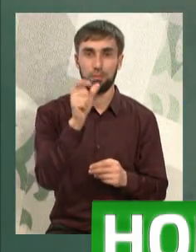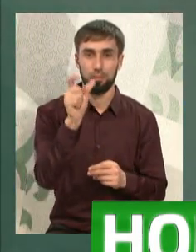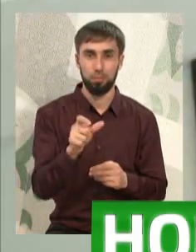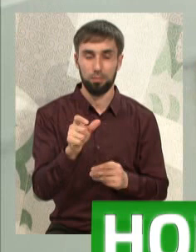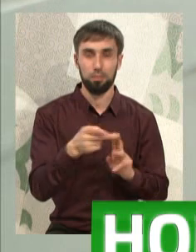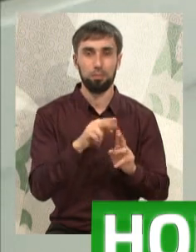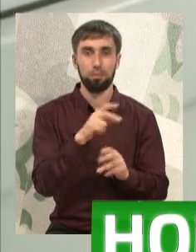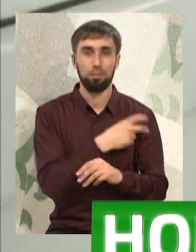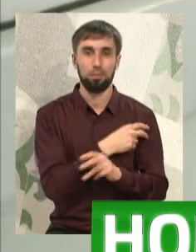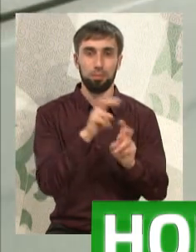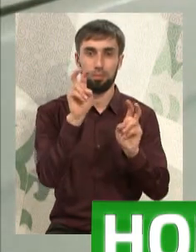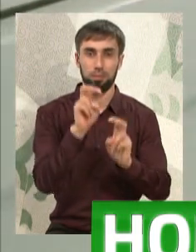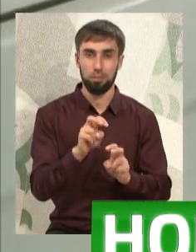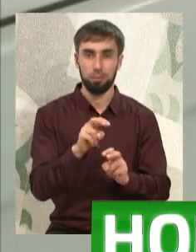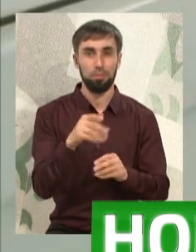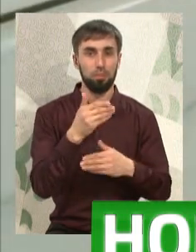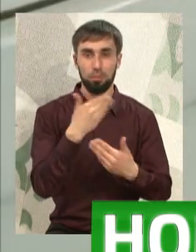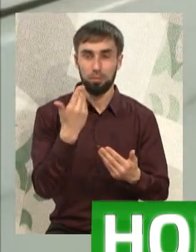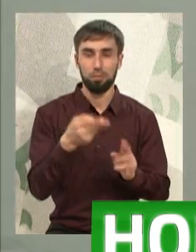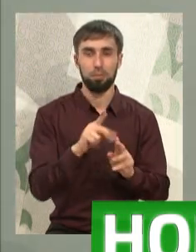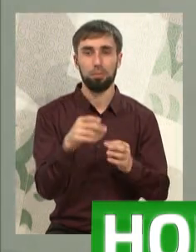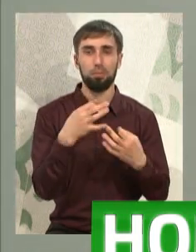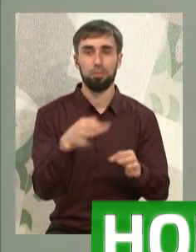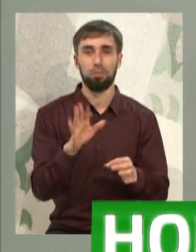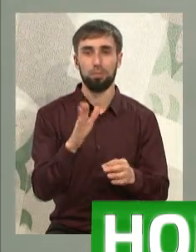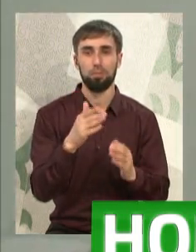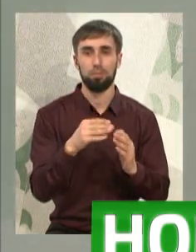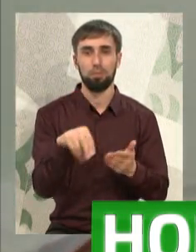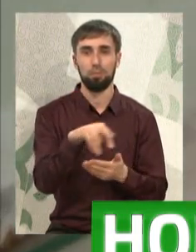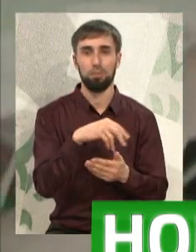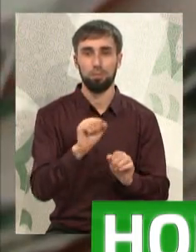медицинское заключение об отмене угрозы коронавируса, может в свободной форме выйти из зоны карантина.